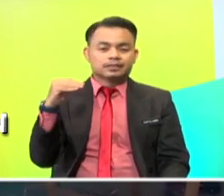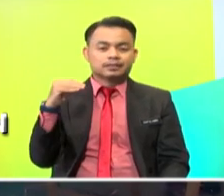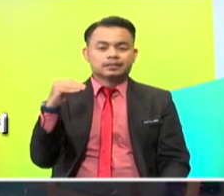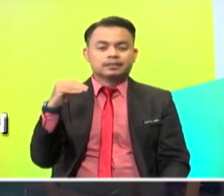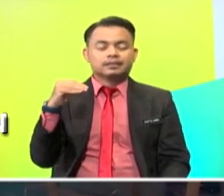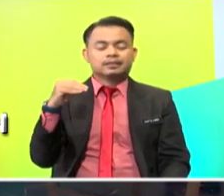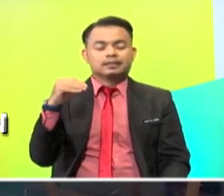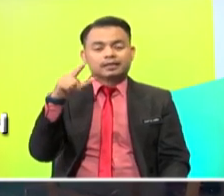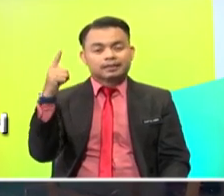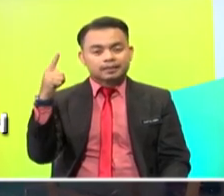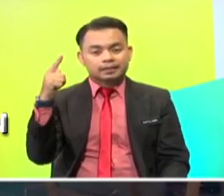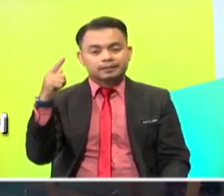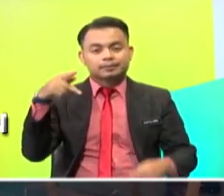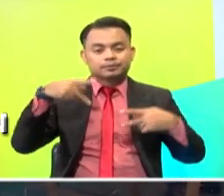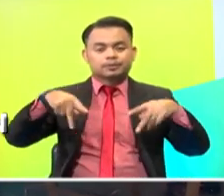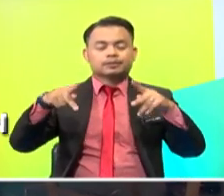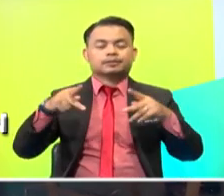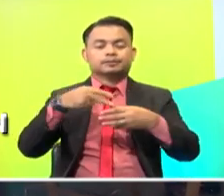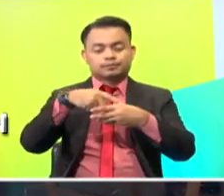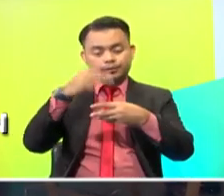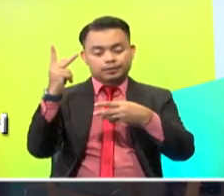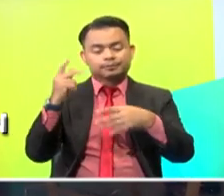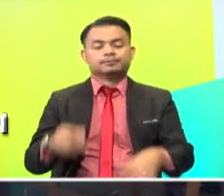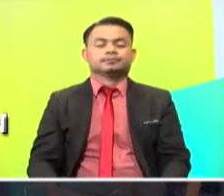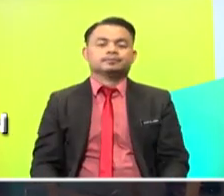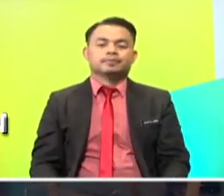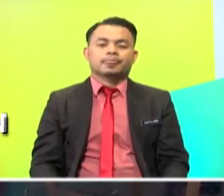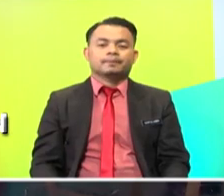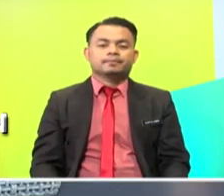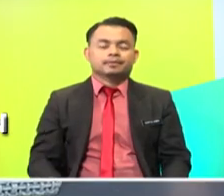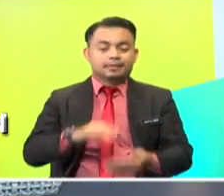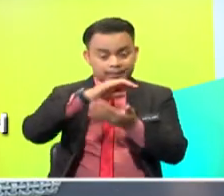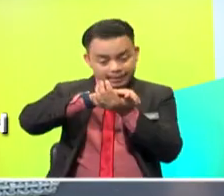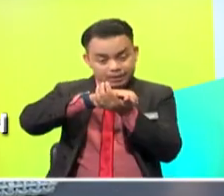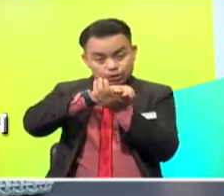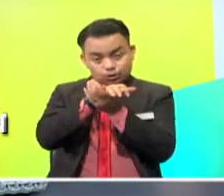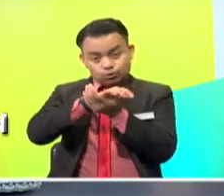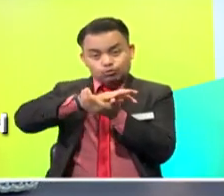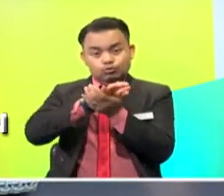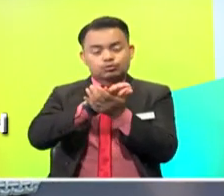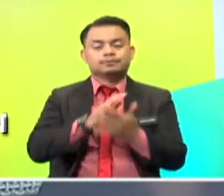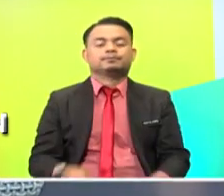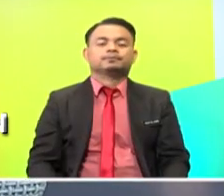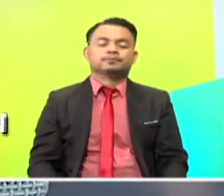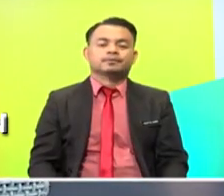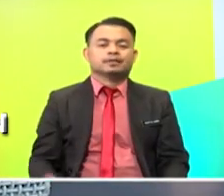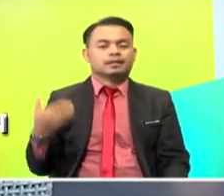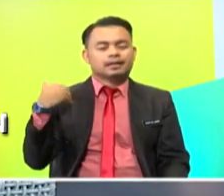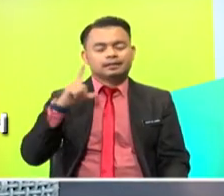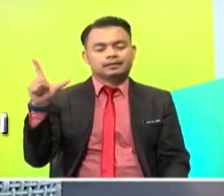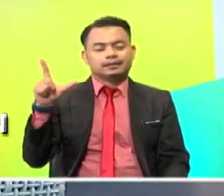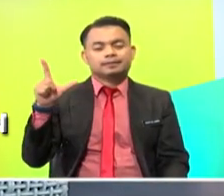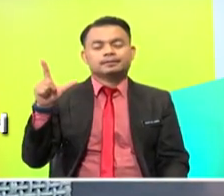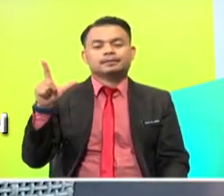betul keju cerita inilah GC Gowa keju ialah produk yang dibuat